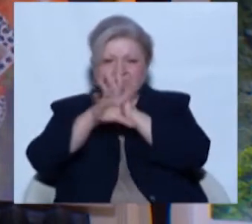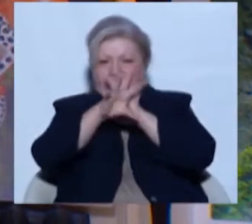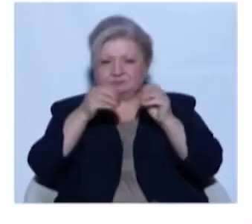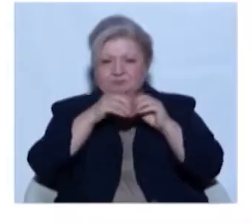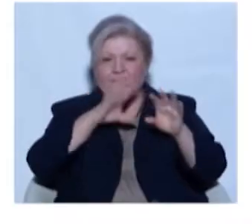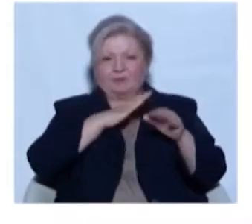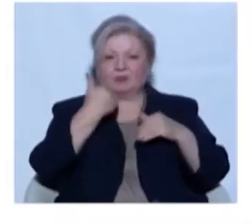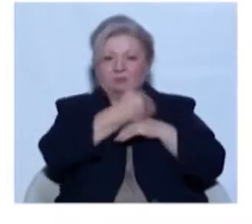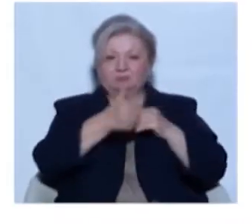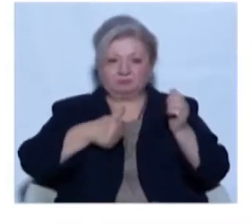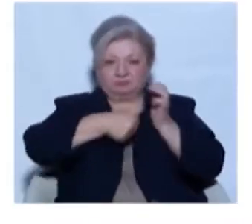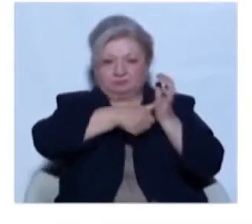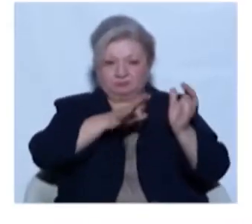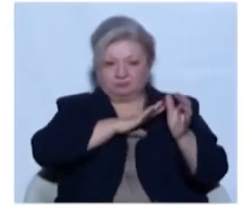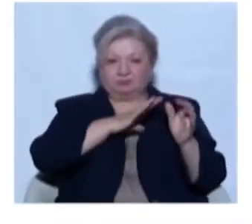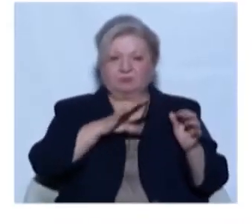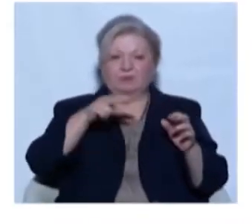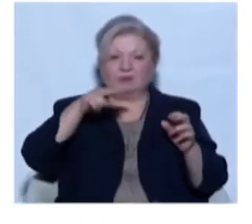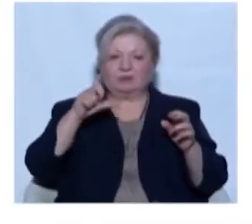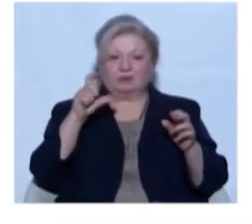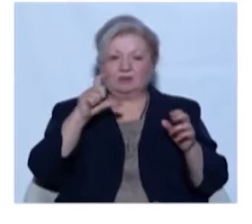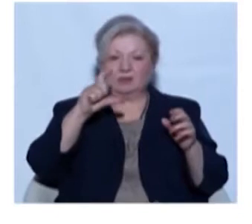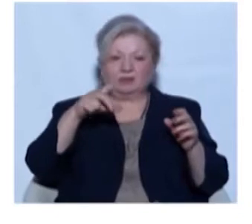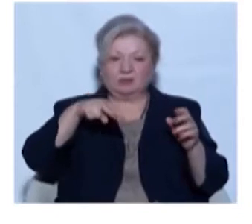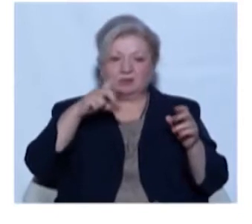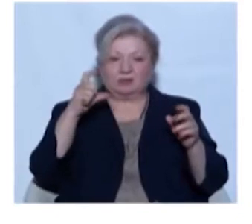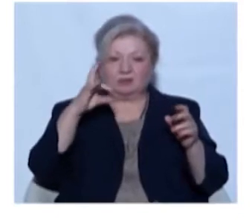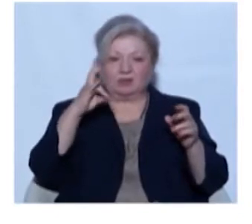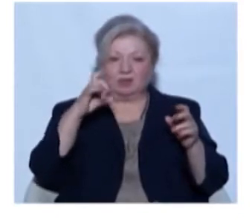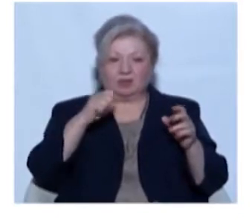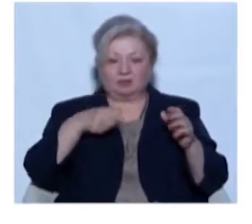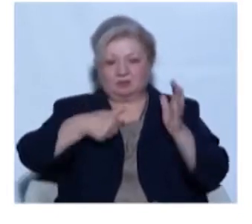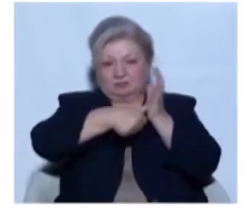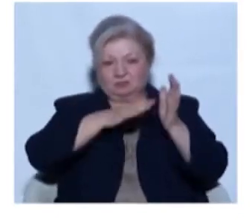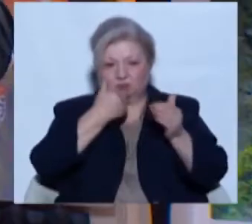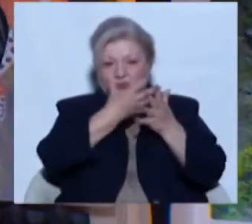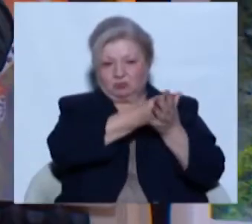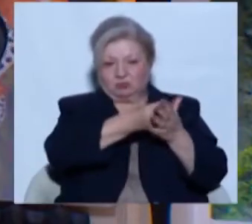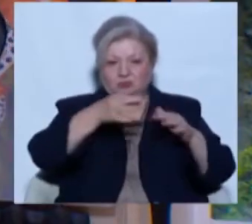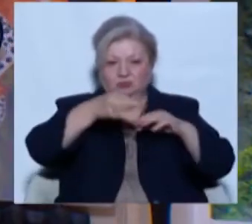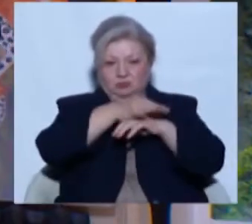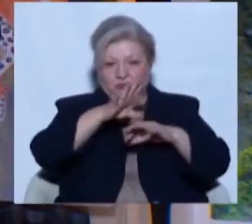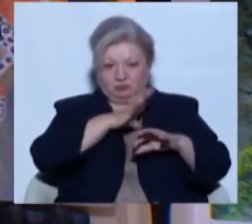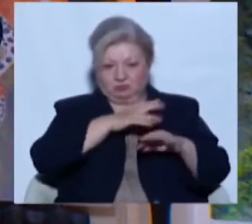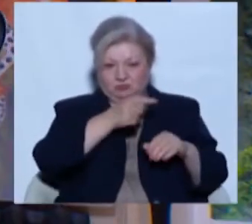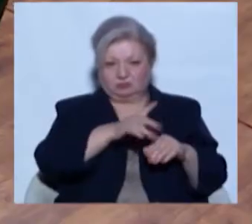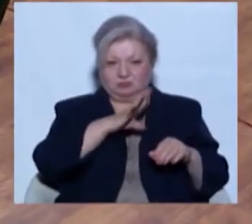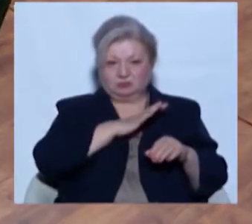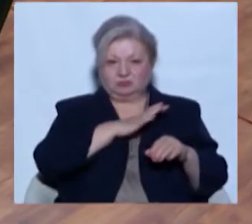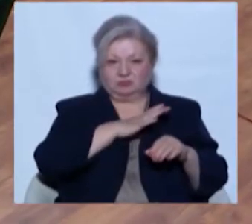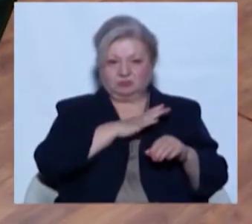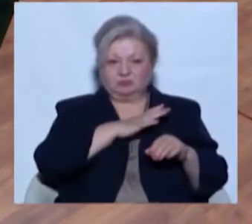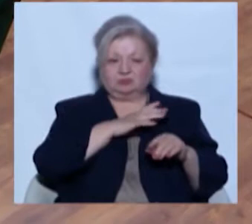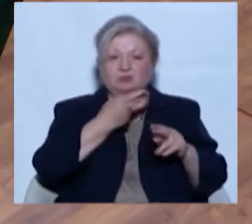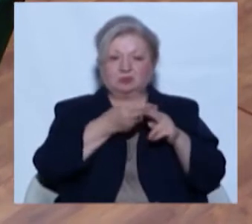ხელი გახლდათ მისი მეუღლე ელენა ჩაუშესკუ. Და ხელისუფლების ხელიდან გაშვება, როგორც ჩანს, მაინდამაინც არ ხელეწიფებოდა.